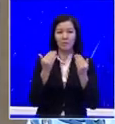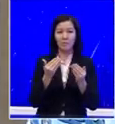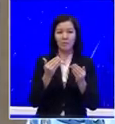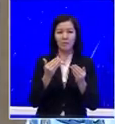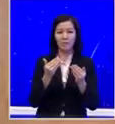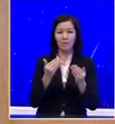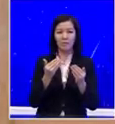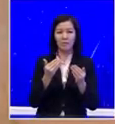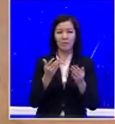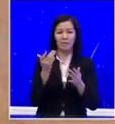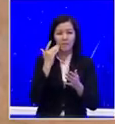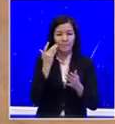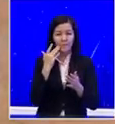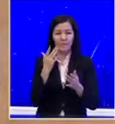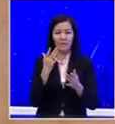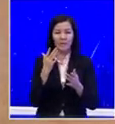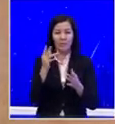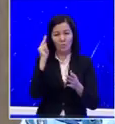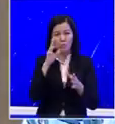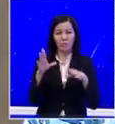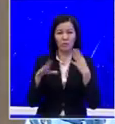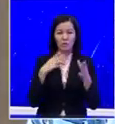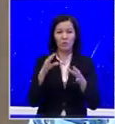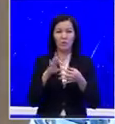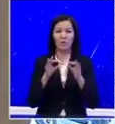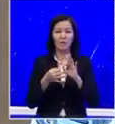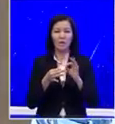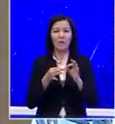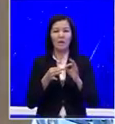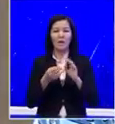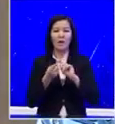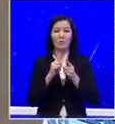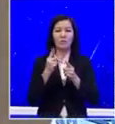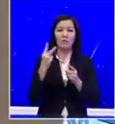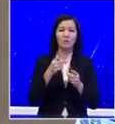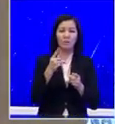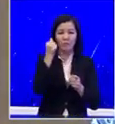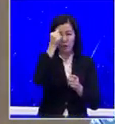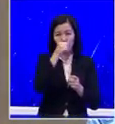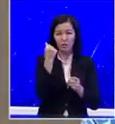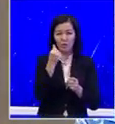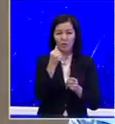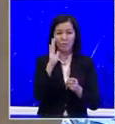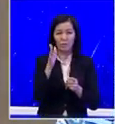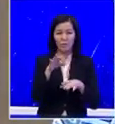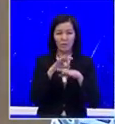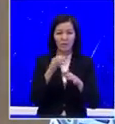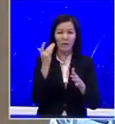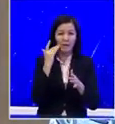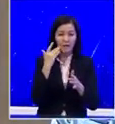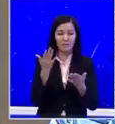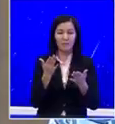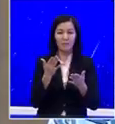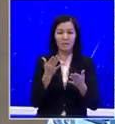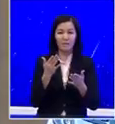оқушыларымызға да айтамыз постоянно осы. На олимпиаданы ауысқанына байланысты 25-21 жылы. Әрқашында біз